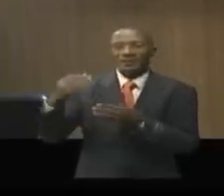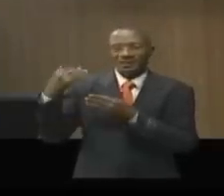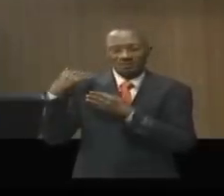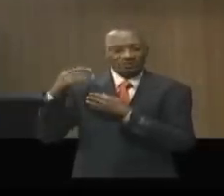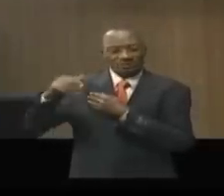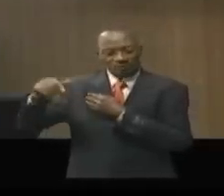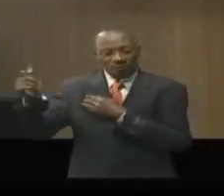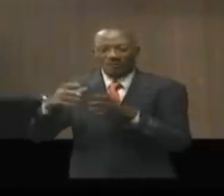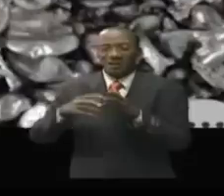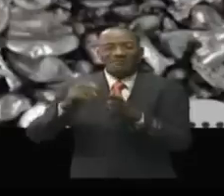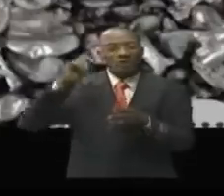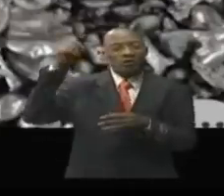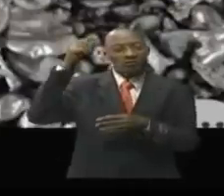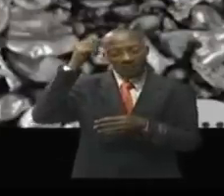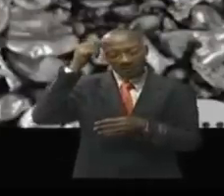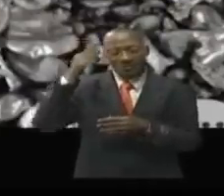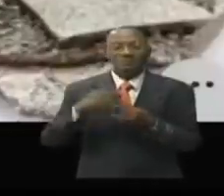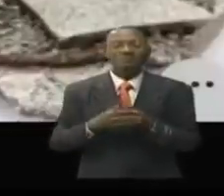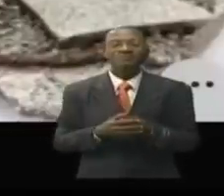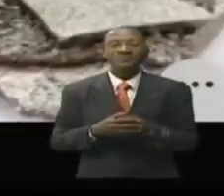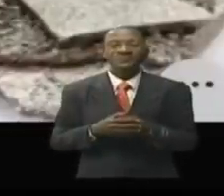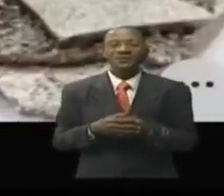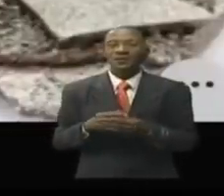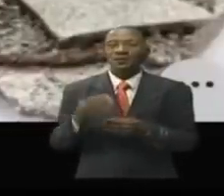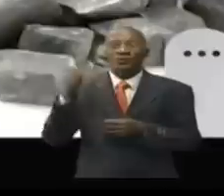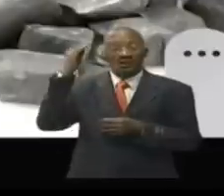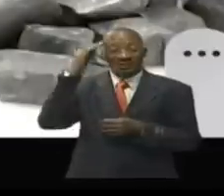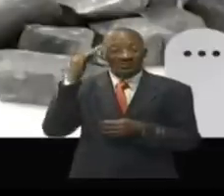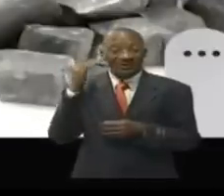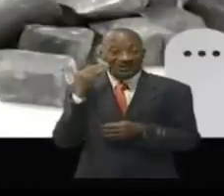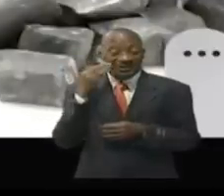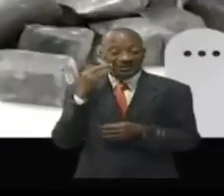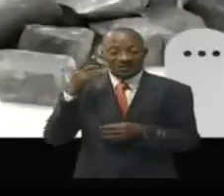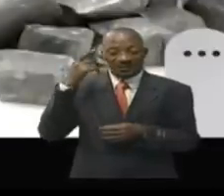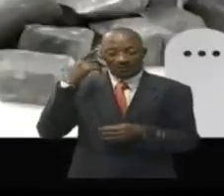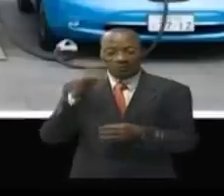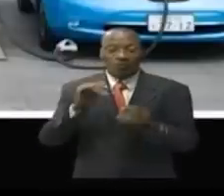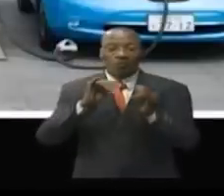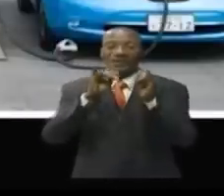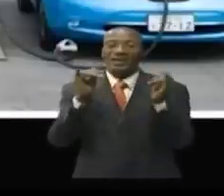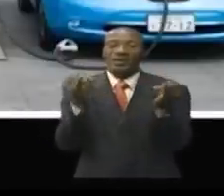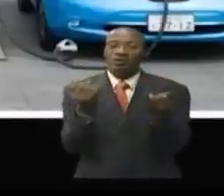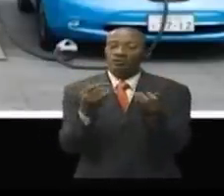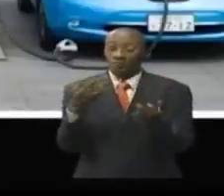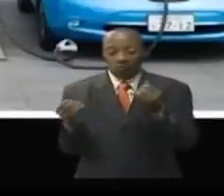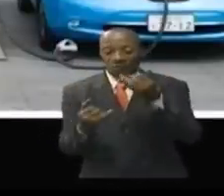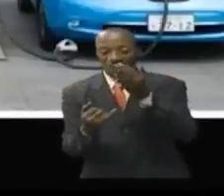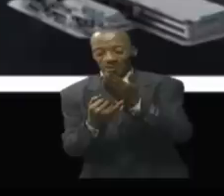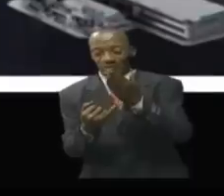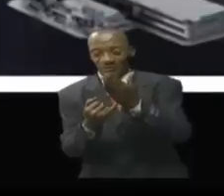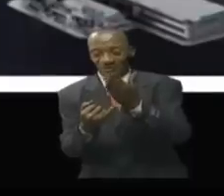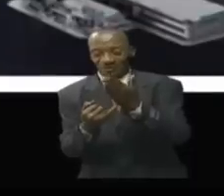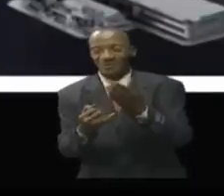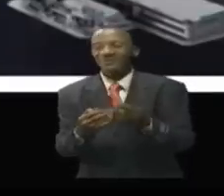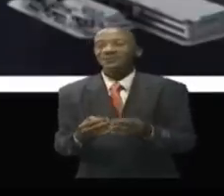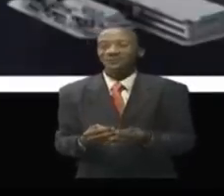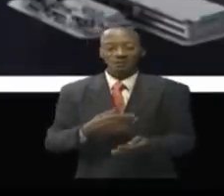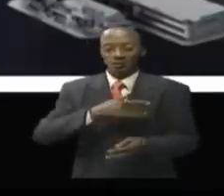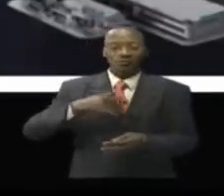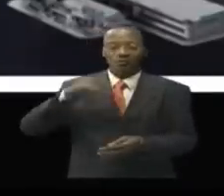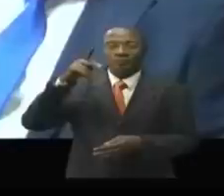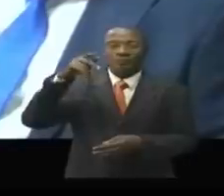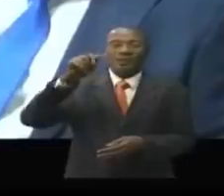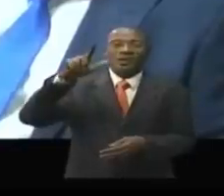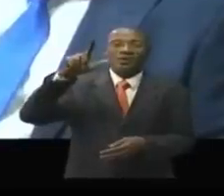énergétique, aussi sur les rôles essentiels à jouer par la RDC pour bien assurer cette transition énergétique verte, équitable